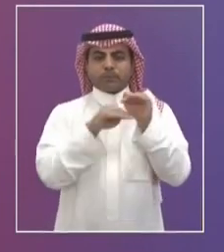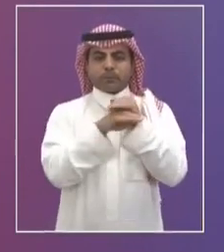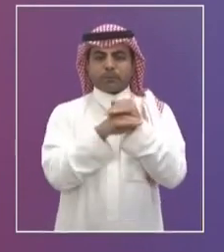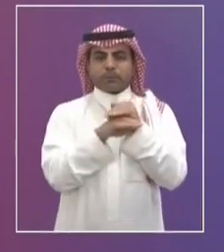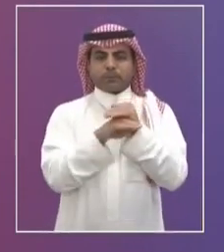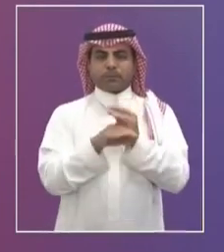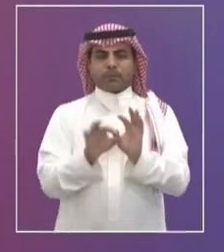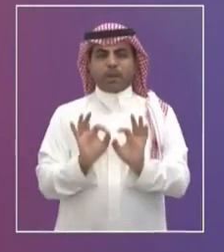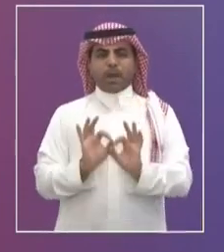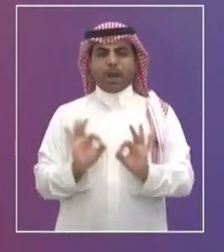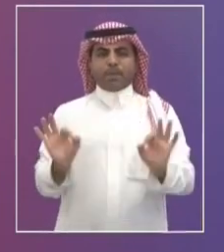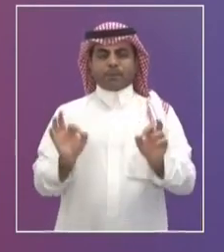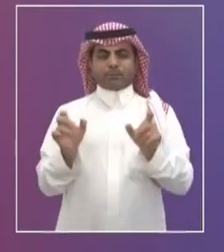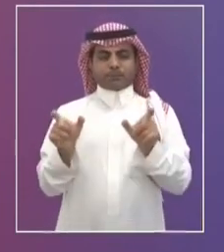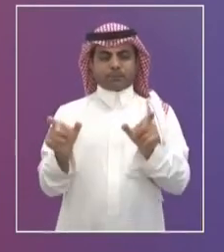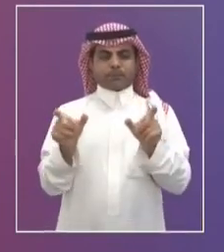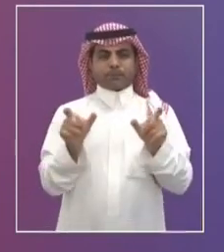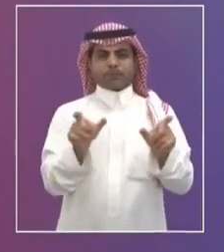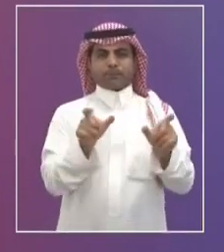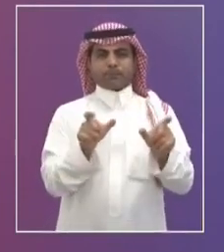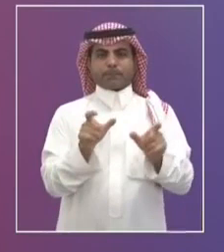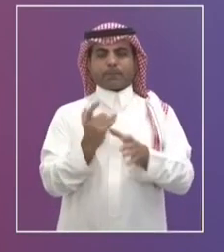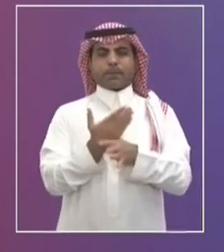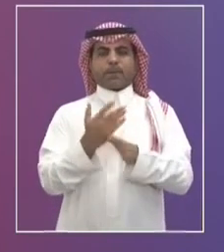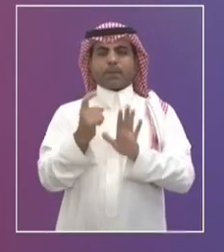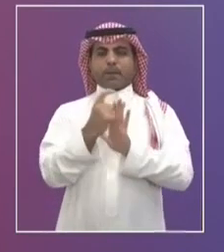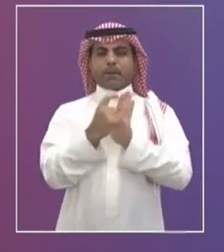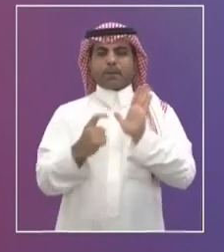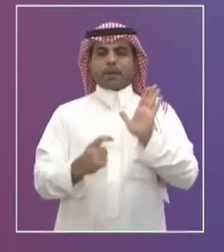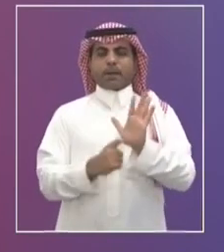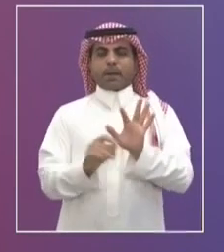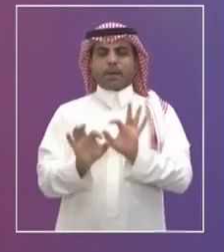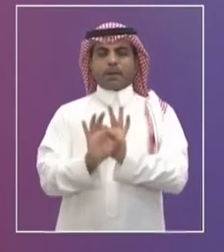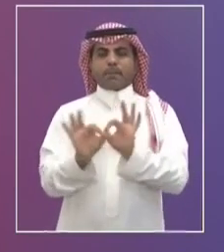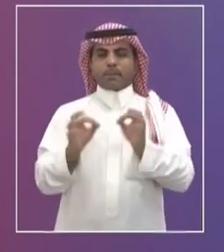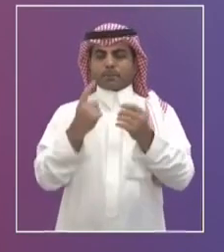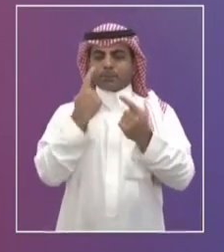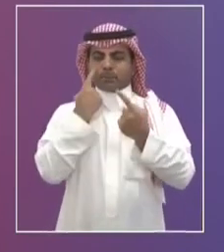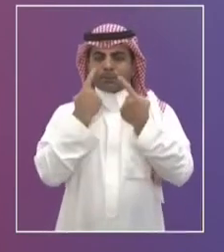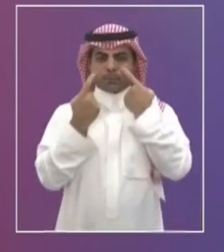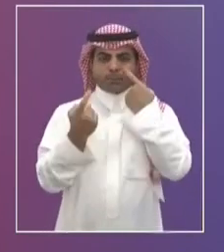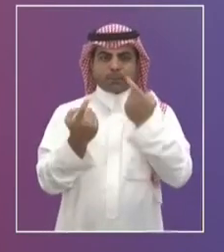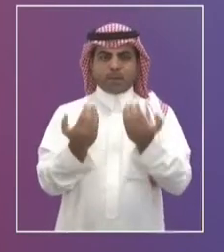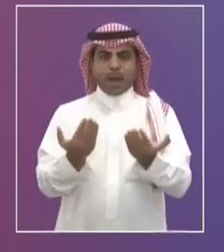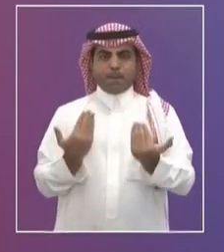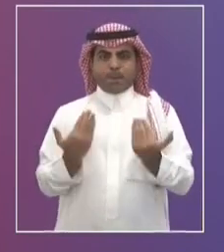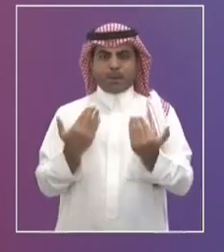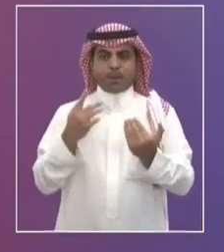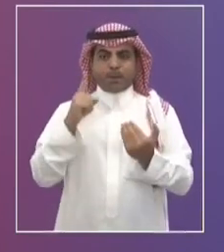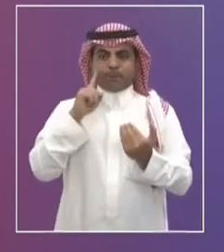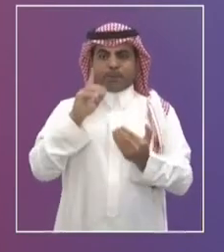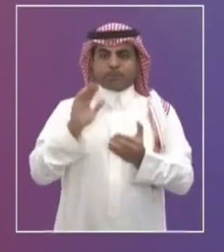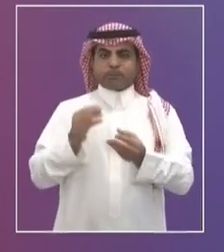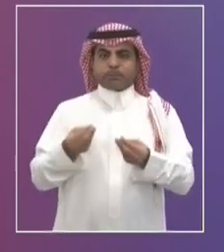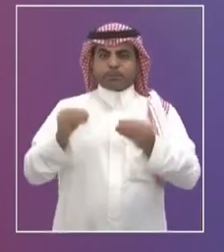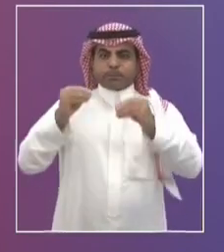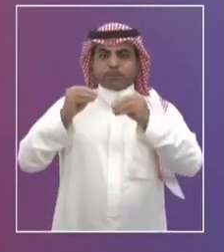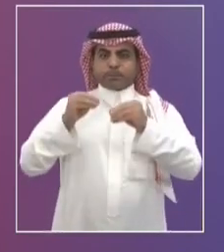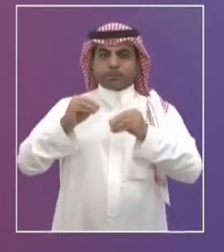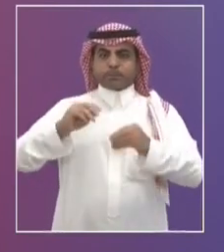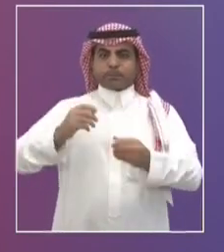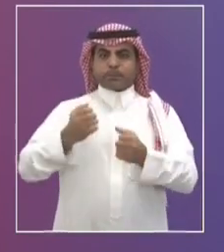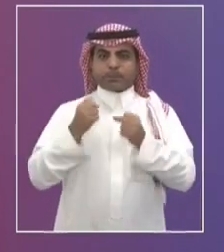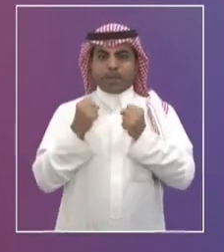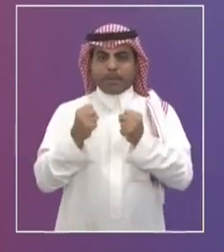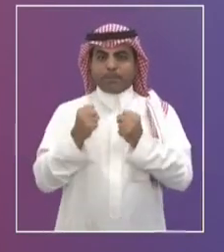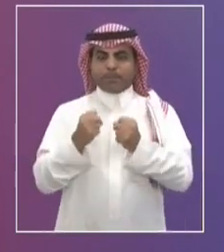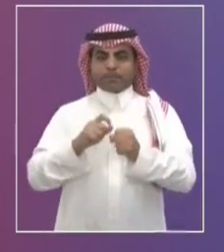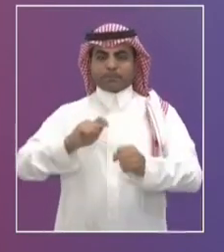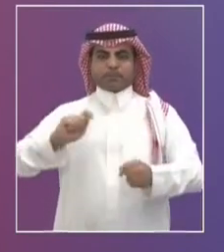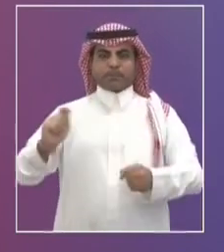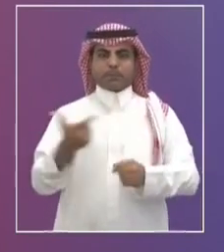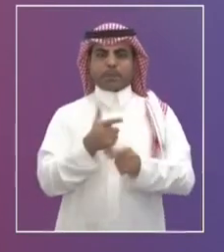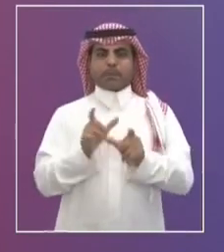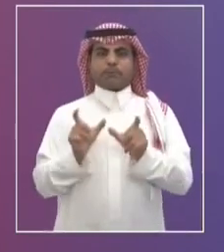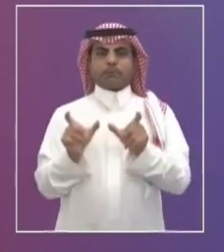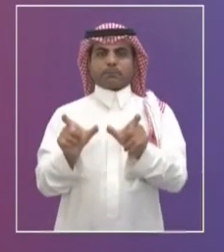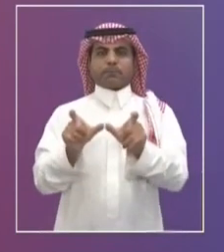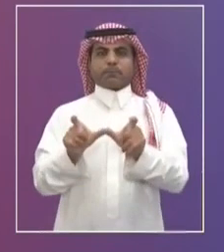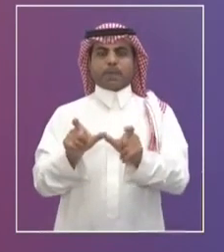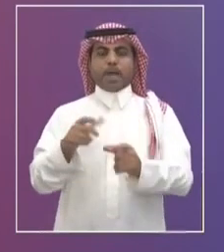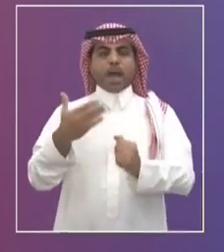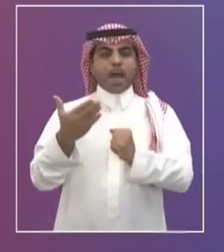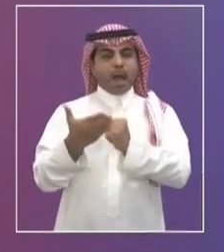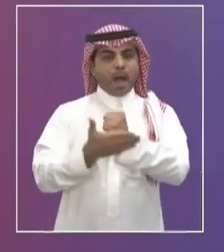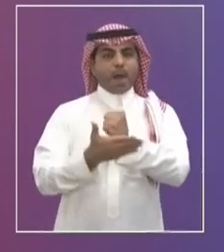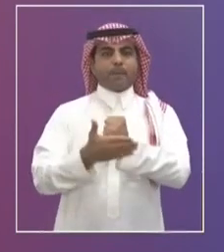يكون عندنا أنظمة إنذار وتنبؤ مبكر في توجيه الموارد حسب الاحتياج. ومنطقة